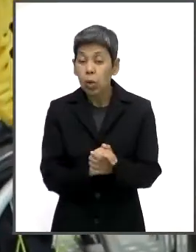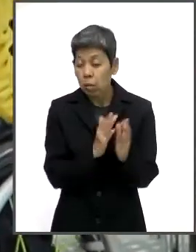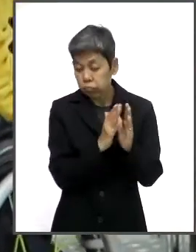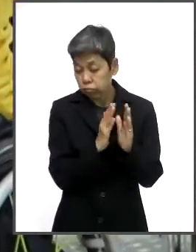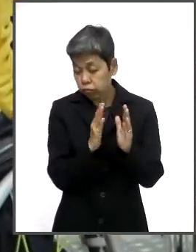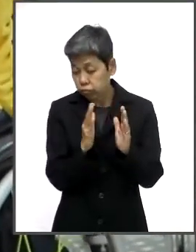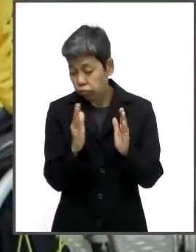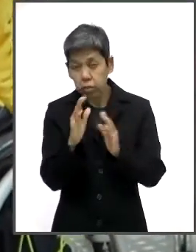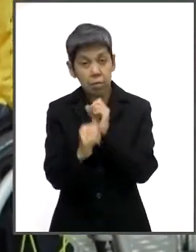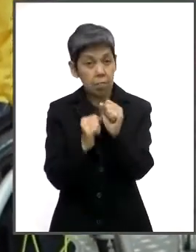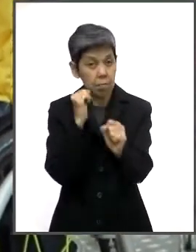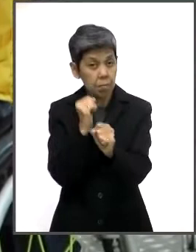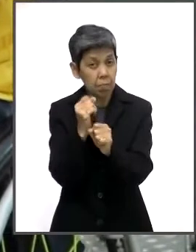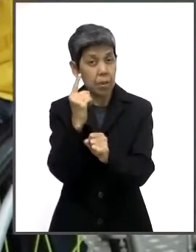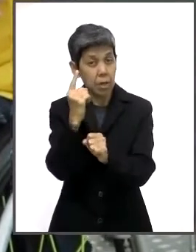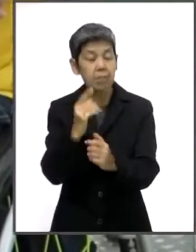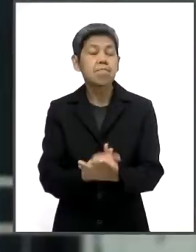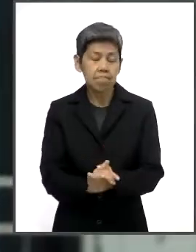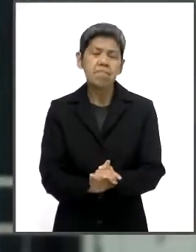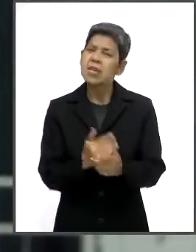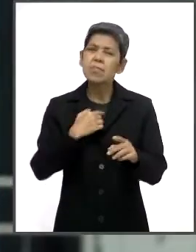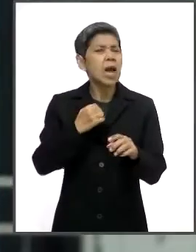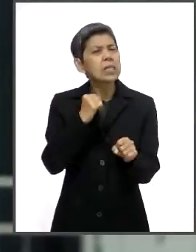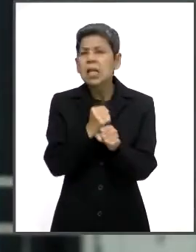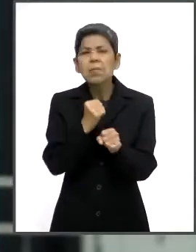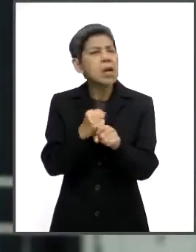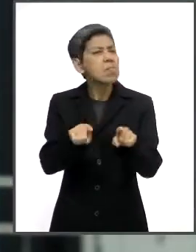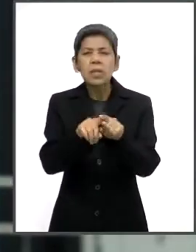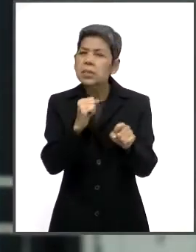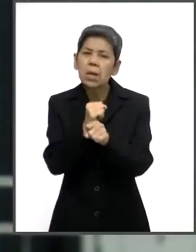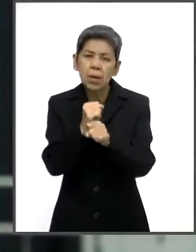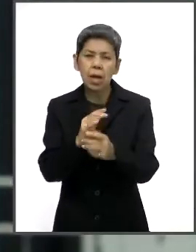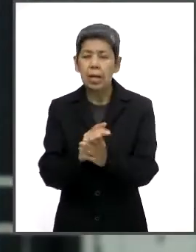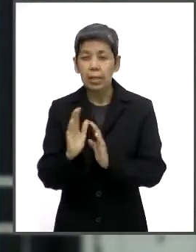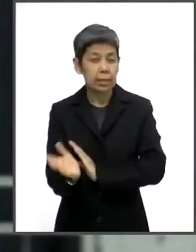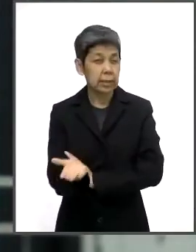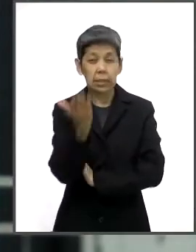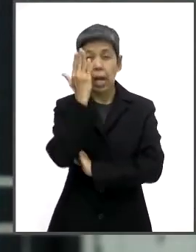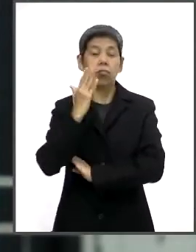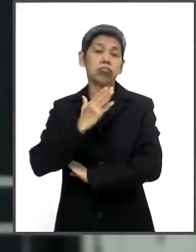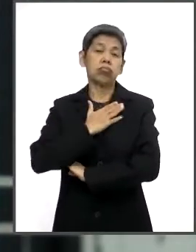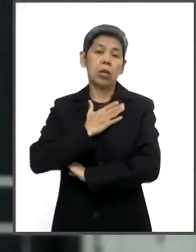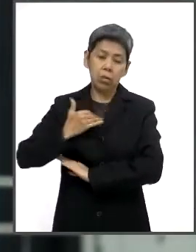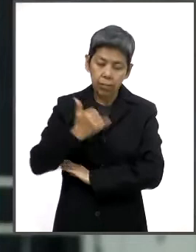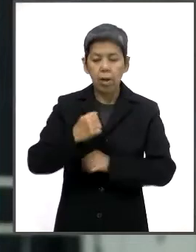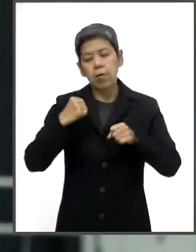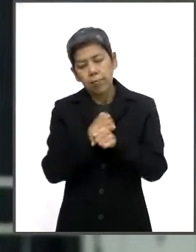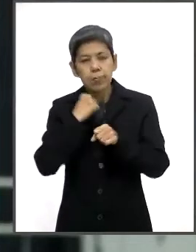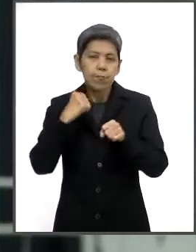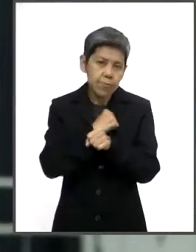ลอดเวลาระยะเวลา1ปีเต็มๆอย่างเงี้ยค่ะก็เหมือนการทำงานเลยก็คือตื่นเช้ามาก็ม